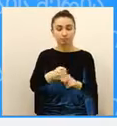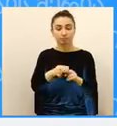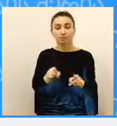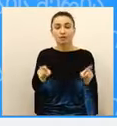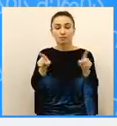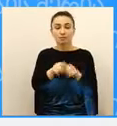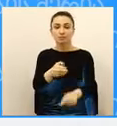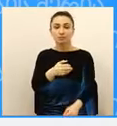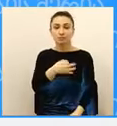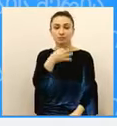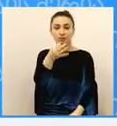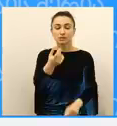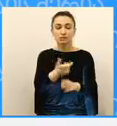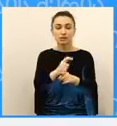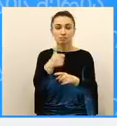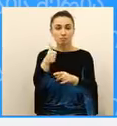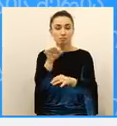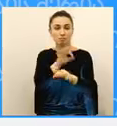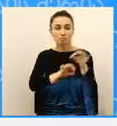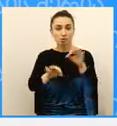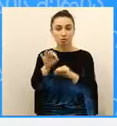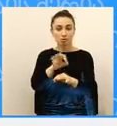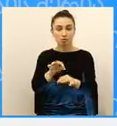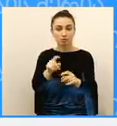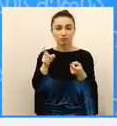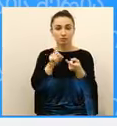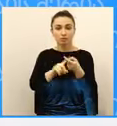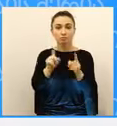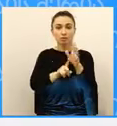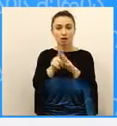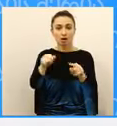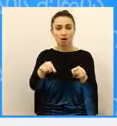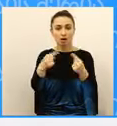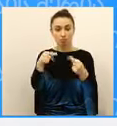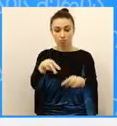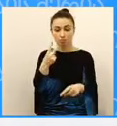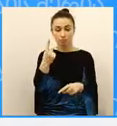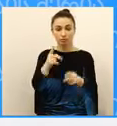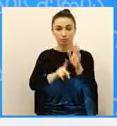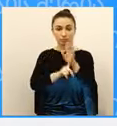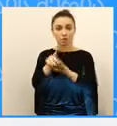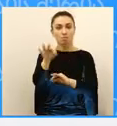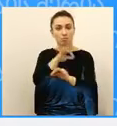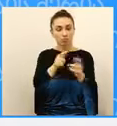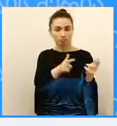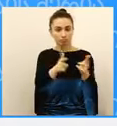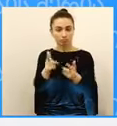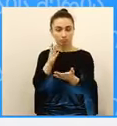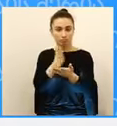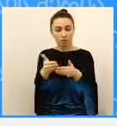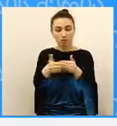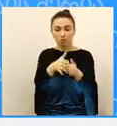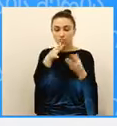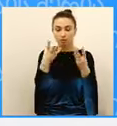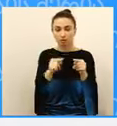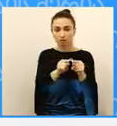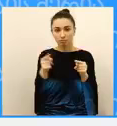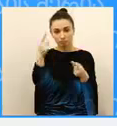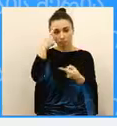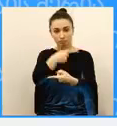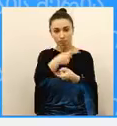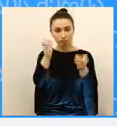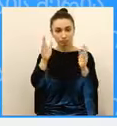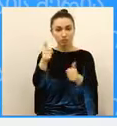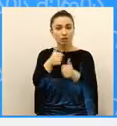მინდა ვისაუბრო ერთ ძალიან მაგარ პროექტთან დაკავშირებით, რომლის განხორციელებას წელს ვიწყებთ. პროექტი გამზადებული გვაქვს, უახლოეს დღეებში